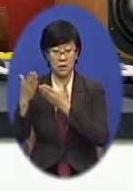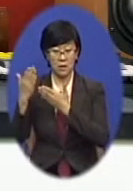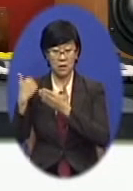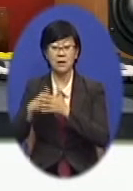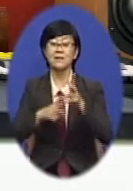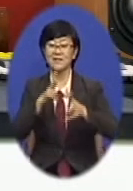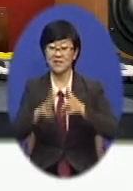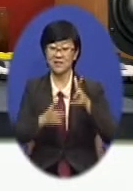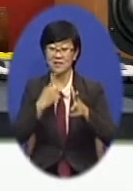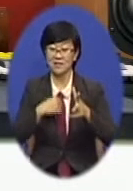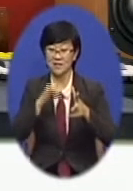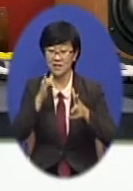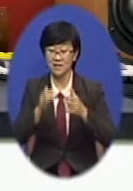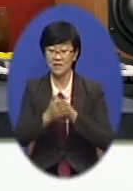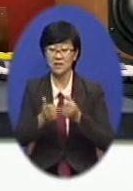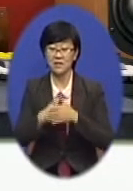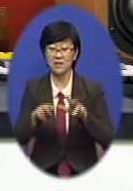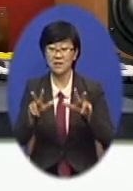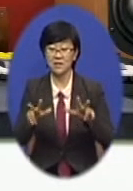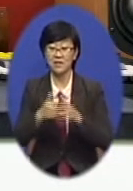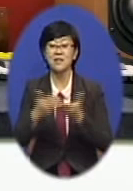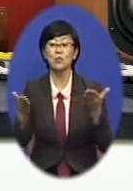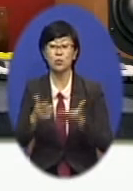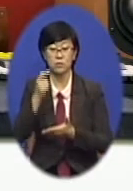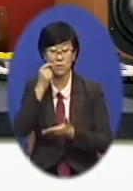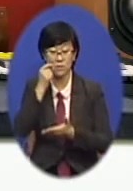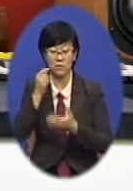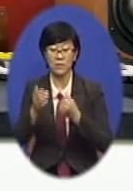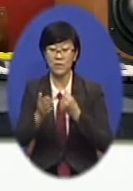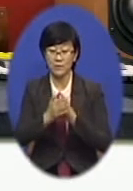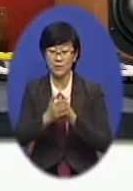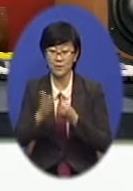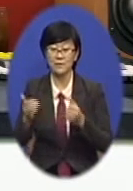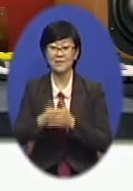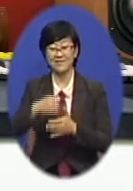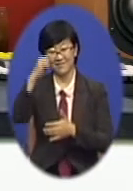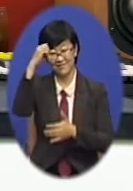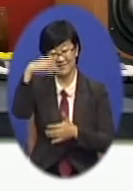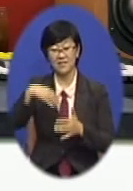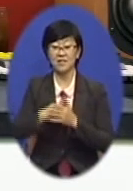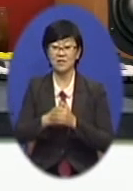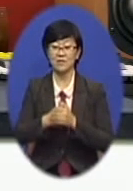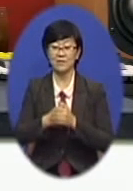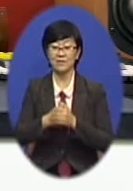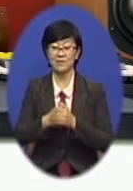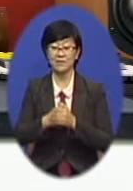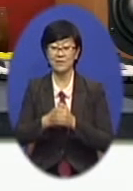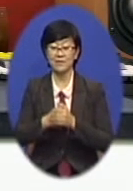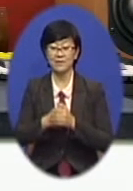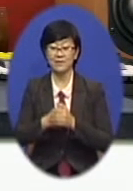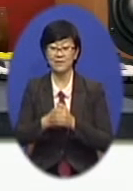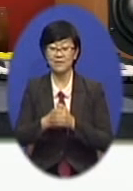이제 사업을 했었는데 지금은 네. 지금도 좀 일을 못 해요. 그러니까 이제 그냥 저기 슬슬 그냥 그 우리